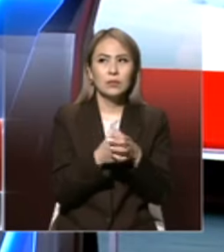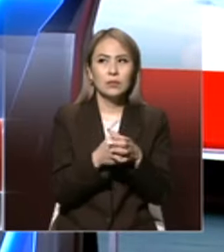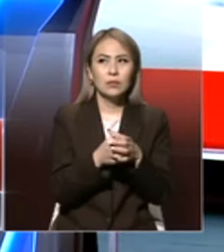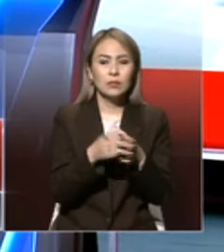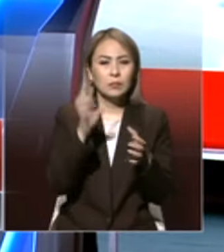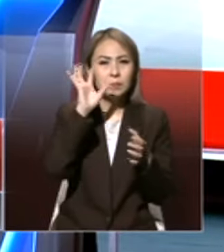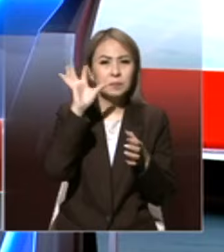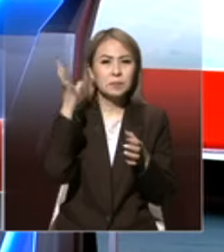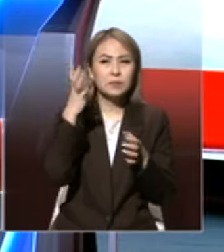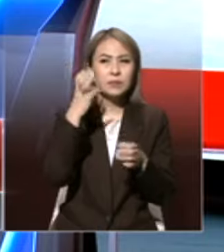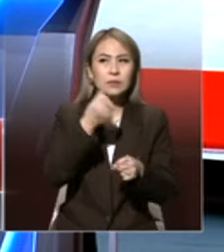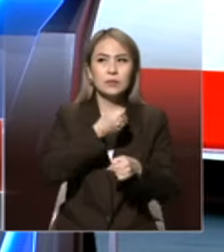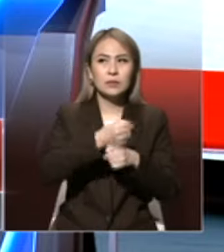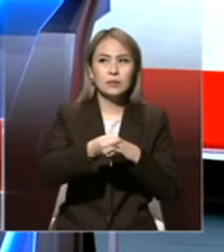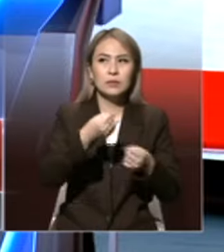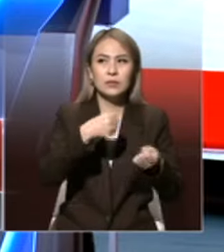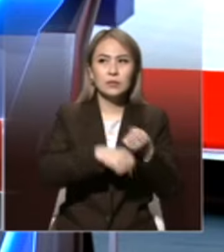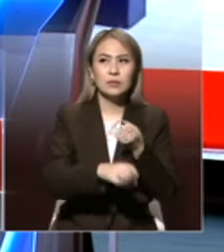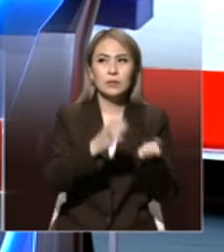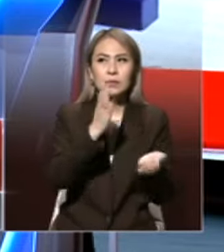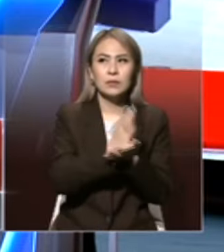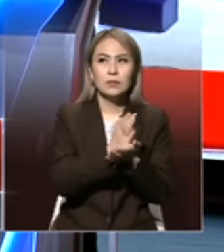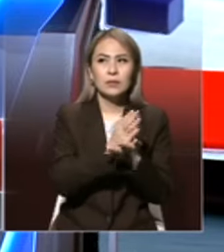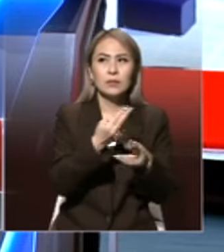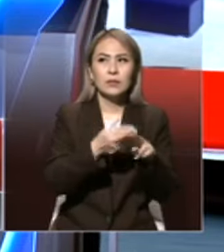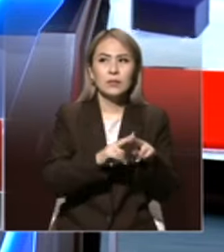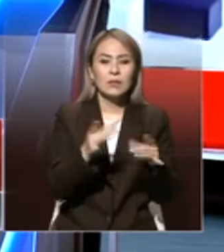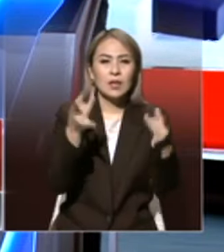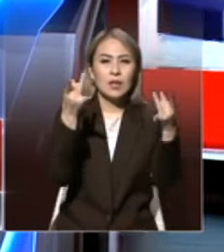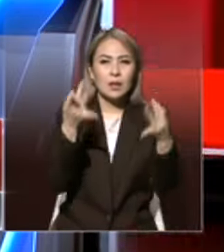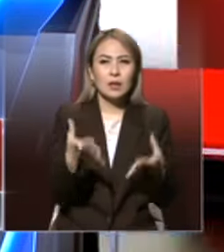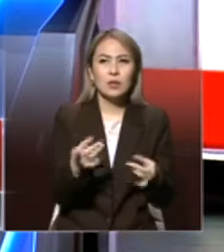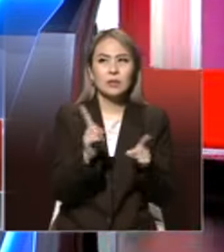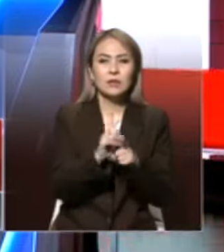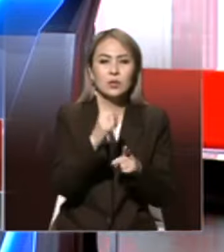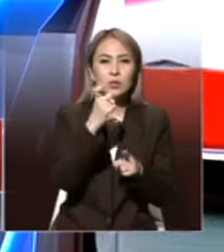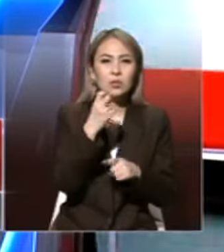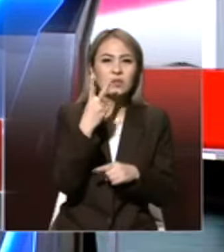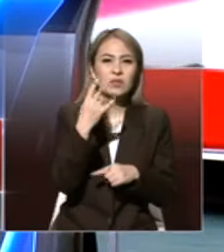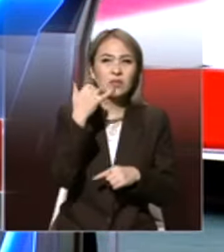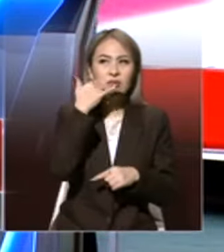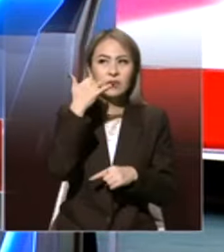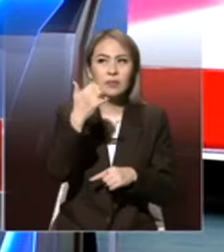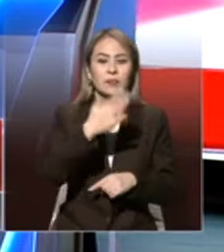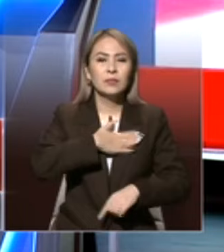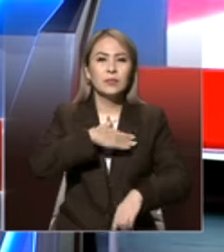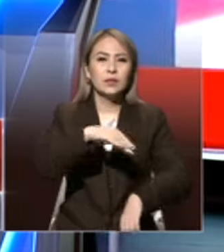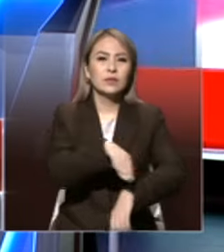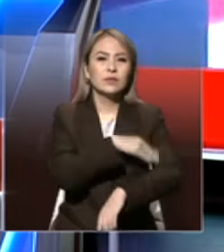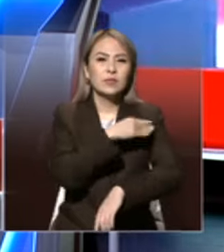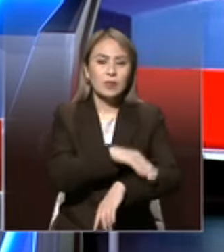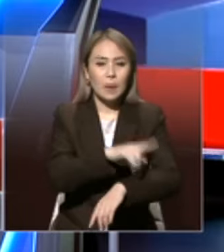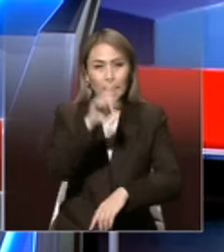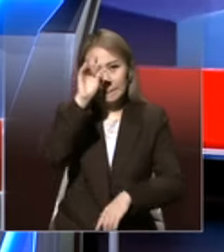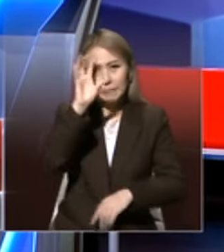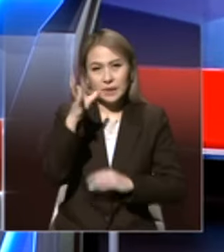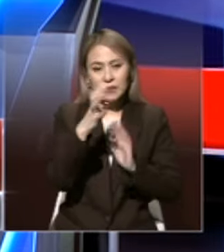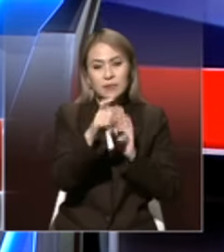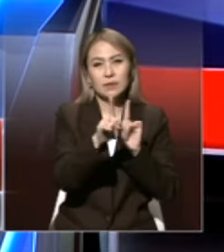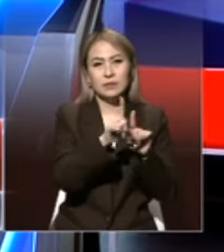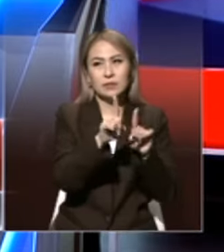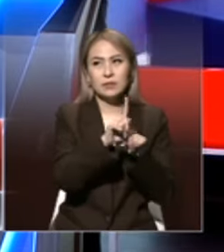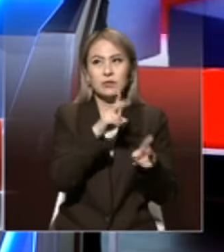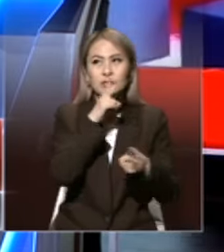психологиялық зорлық-зомбылық деген зорлық-зомбылық түрі бар. Сіз қарапайым түрде жүзекке хабарласып, менің әйелім маған психологиялық зорлық-зомбылық көрсетіп жатыр